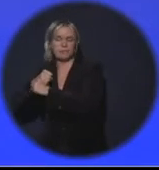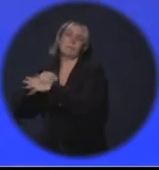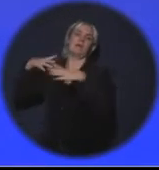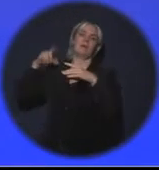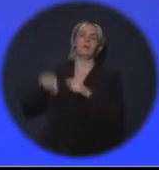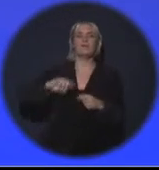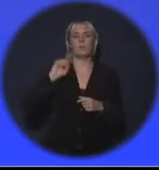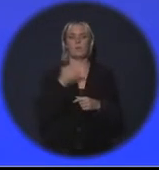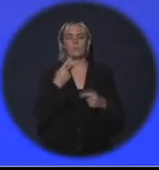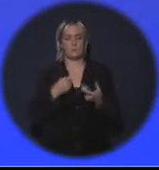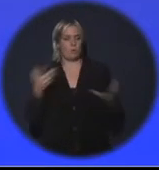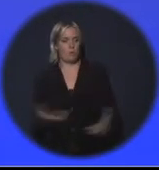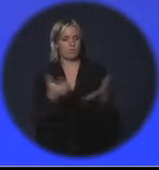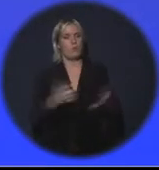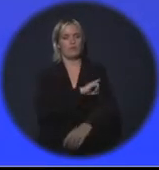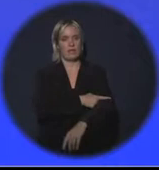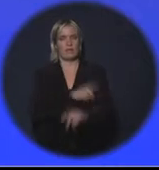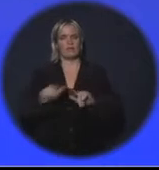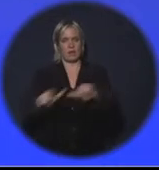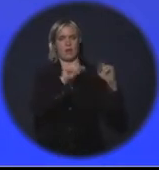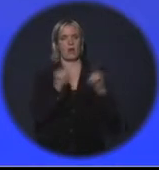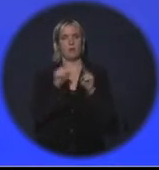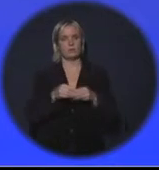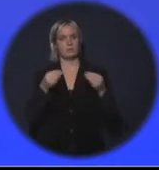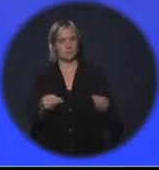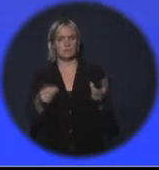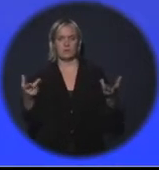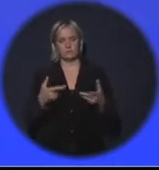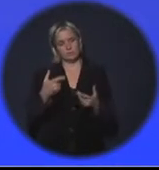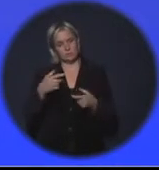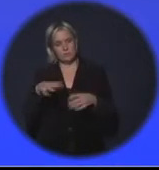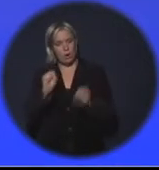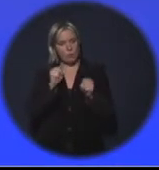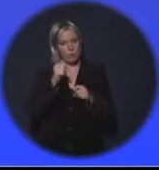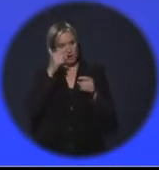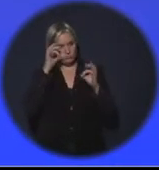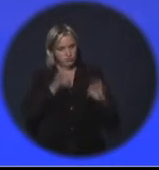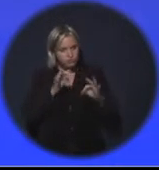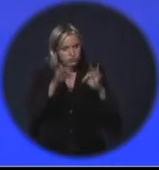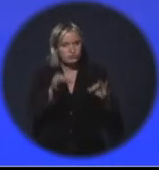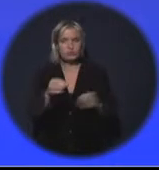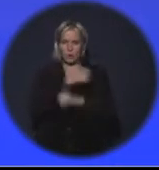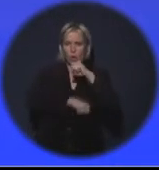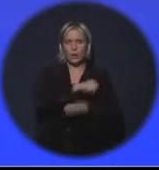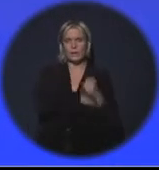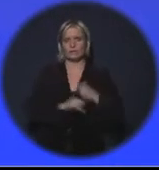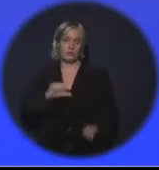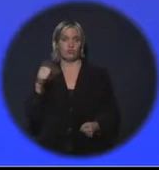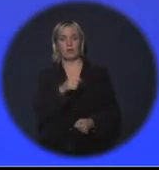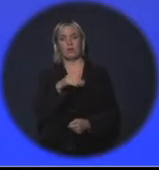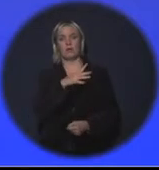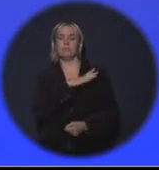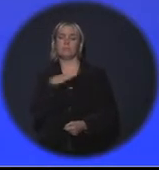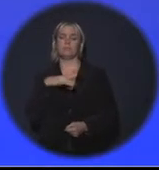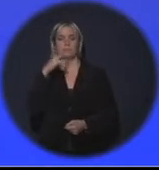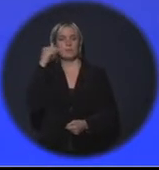être favorisées. Le potentiel d'emploi d'une transition raisonnée et organisée. Votre travail, mesdames et messieurs, a